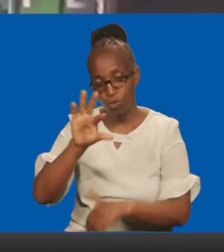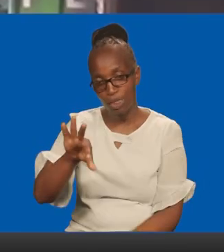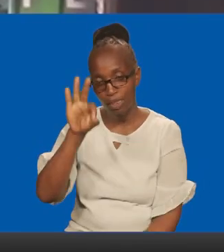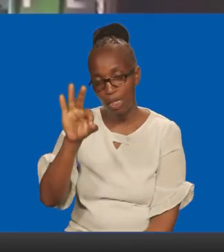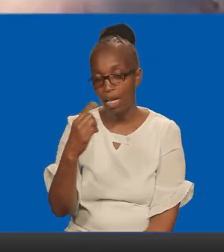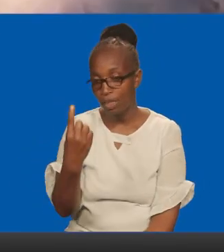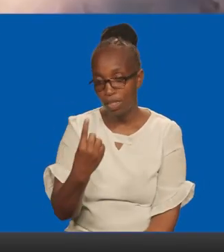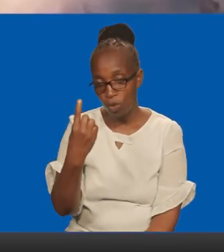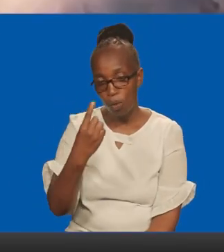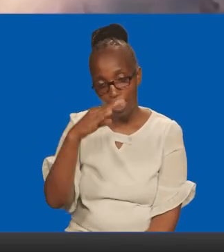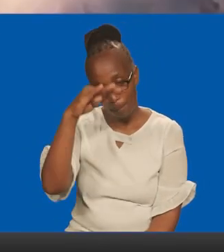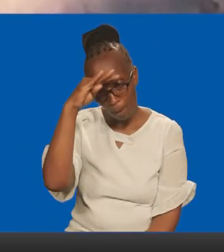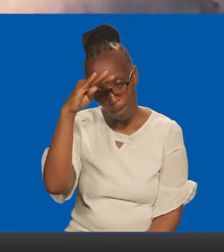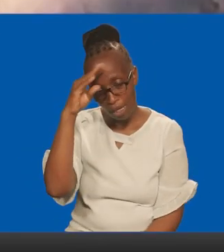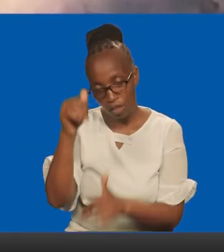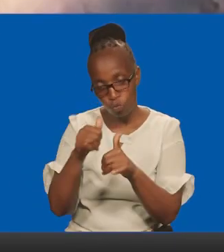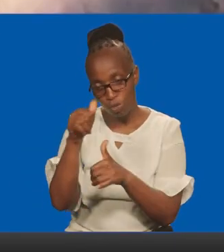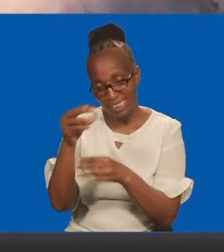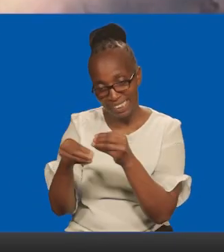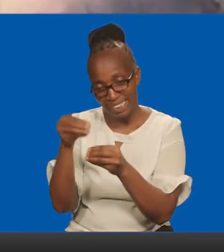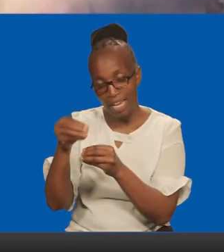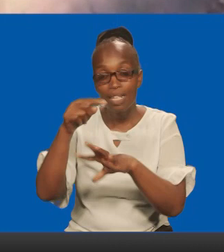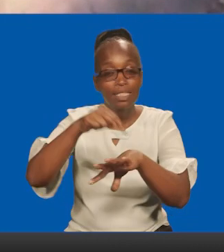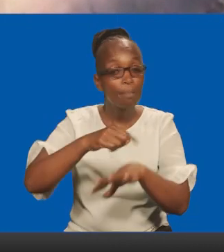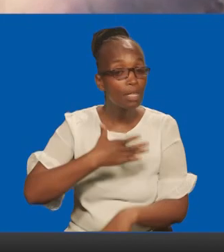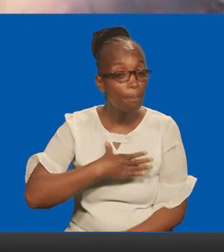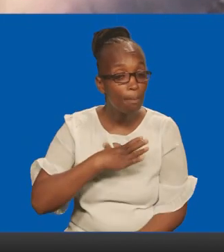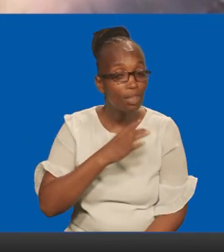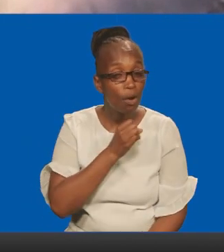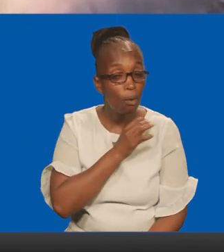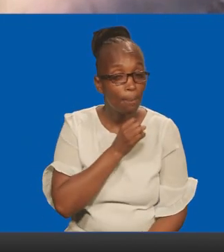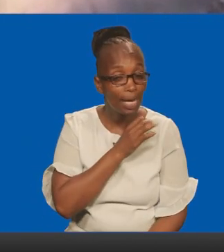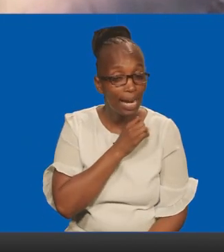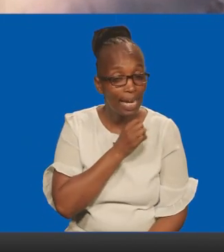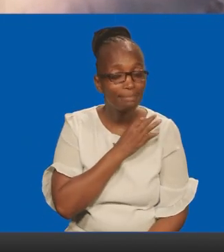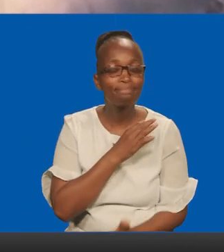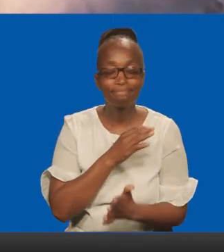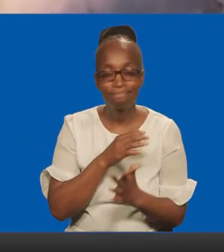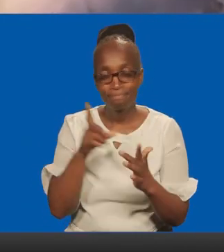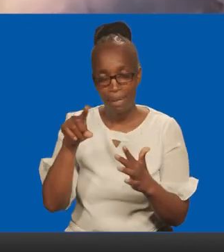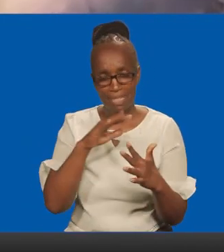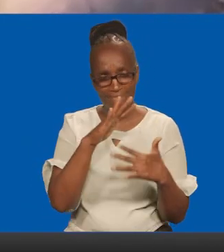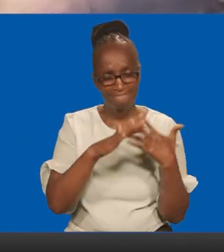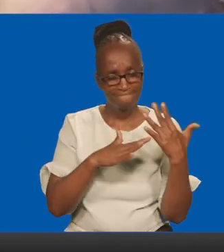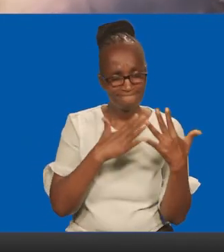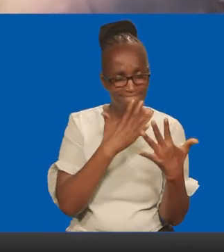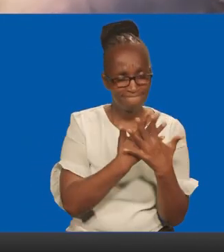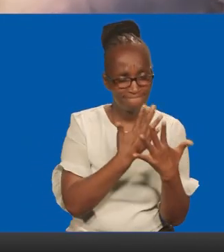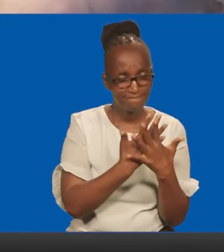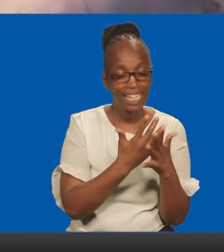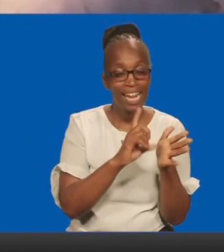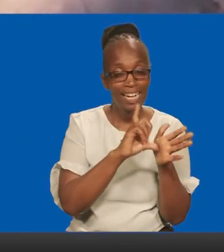Hakuna hatua huwa inachukuliwa. Si ni pombe tu, hakuna hatua. Watu wakilalamika, anakuja